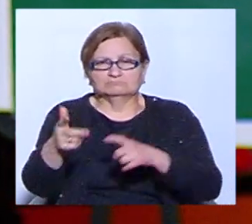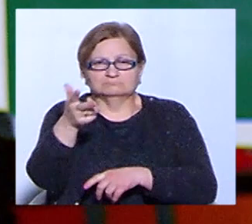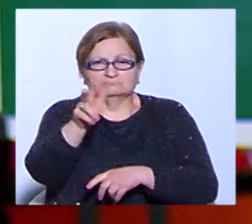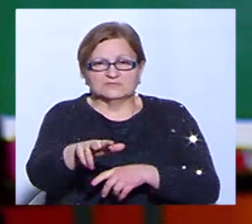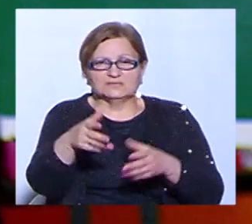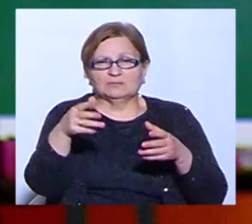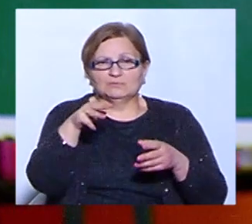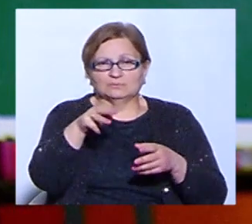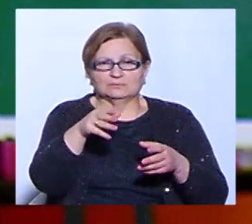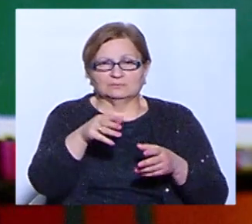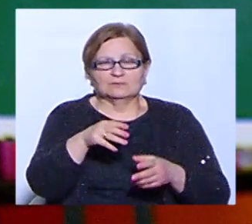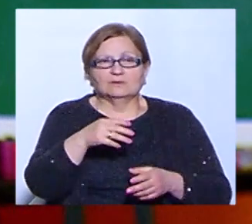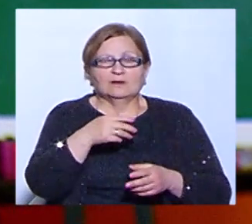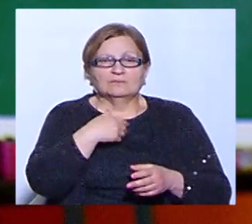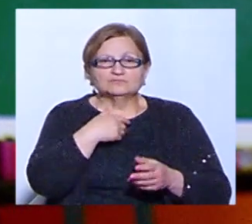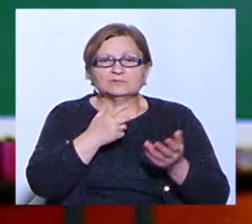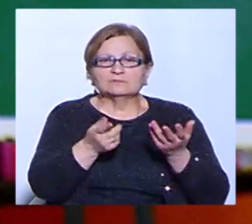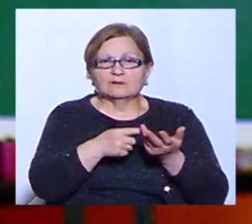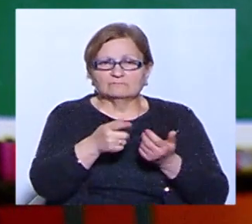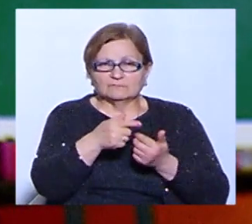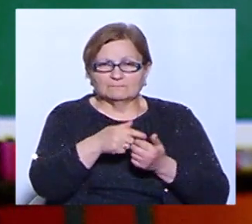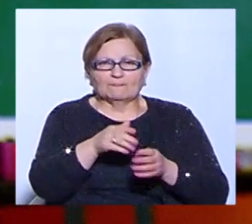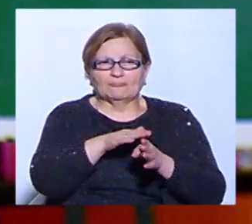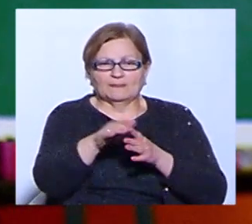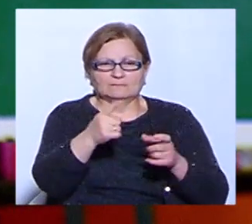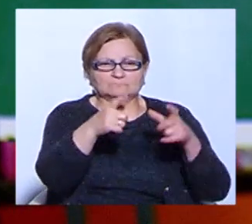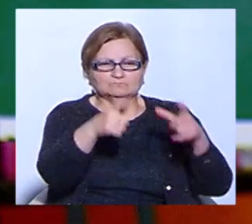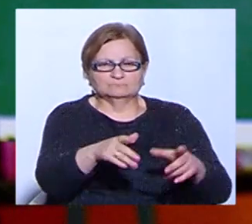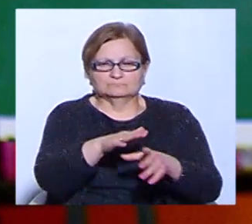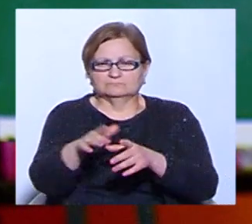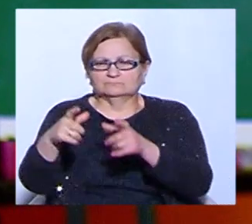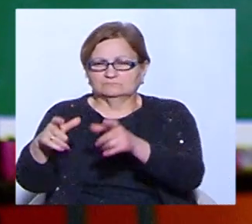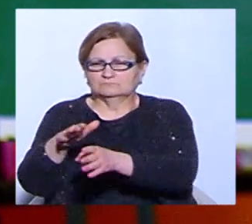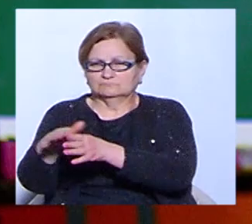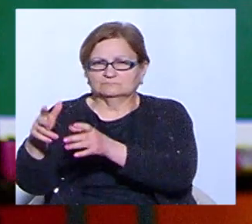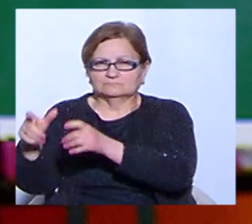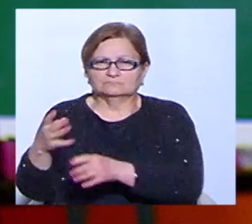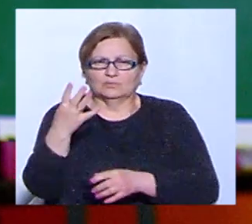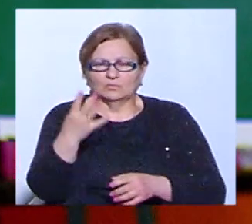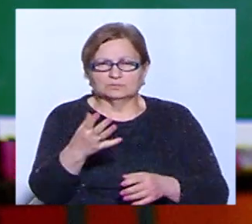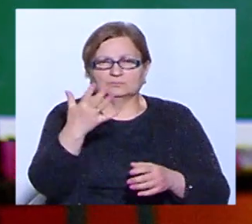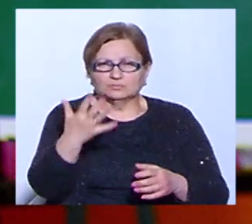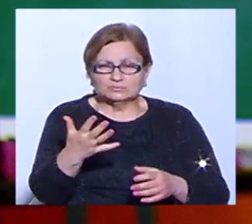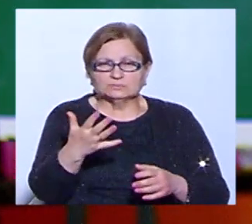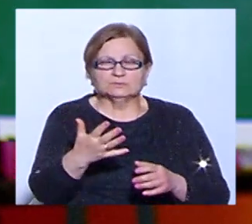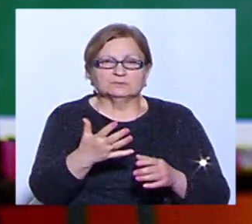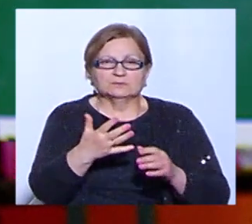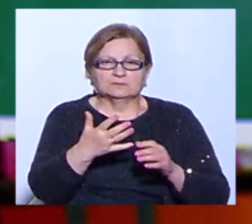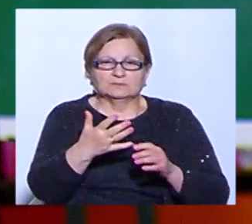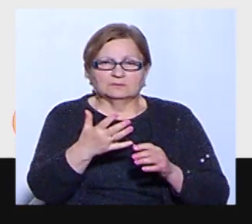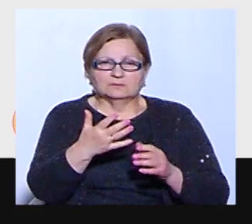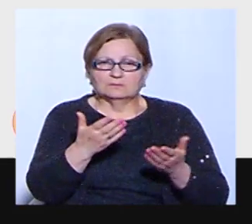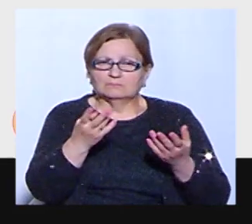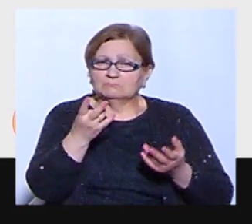მთელი დასათვლელად, ხო? ანუ მთელი 1 ტორტი, 2, 3, 4, 5,